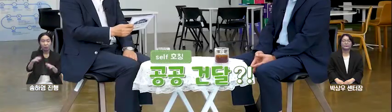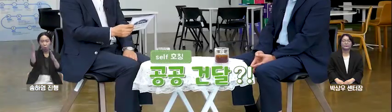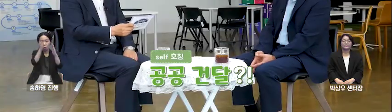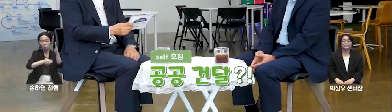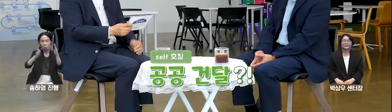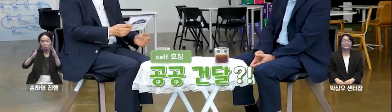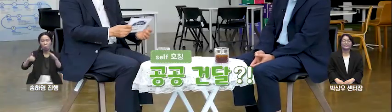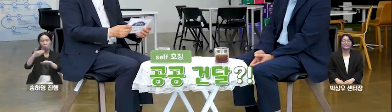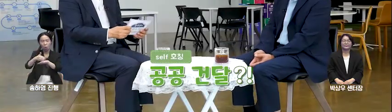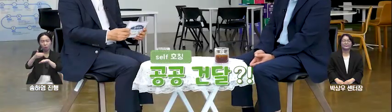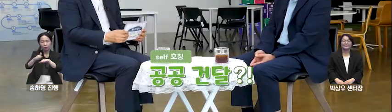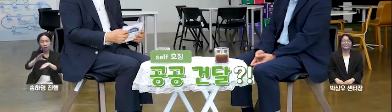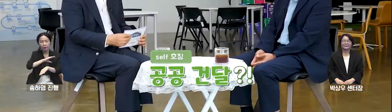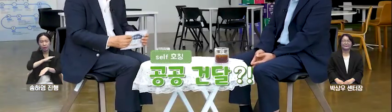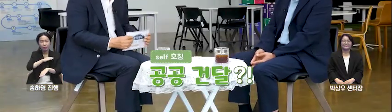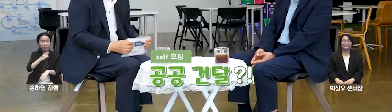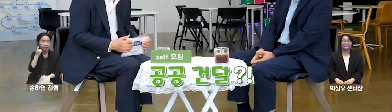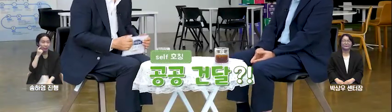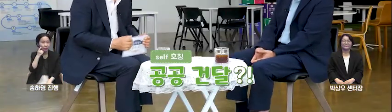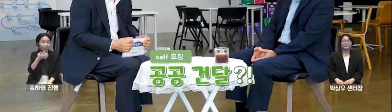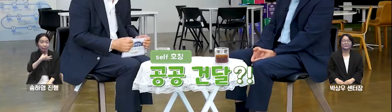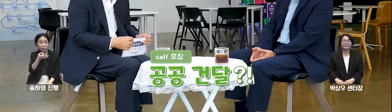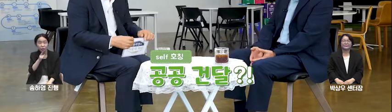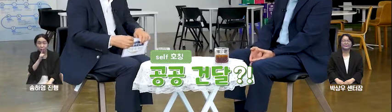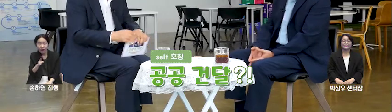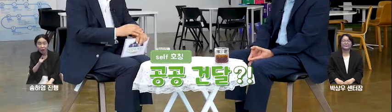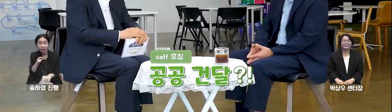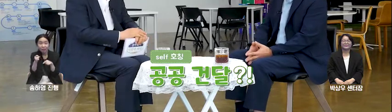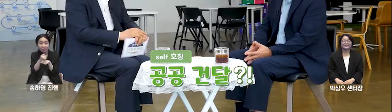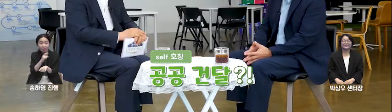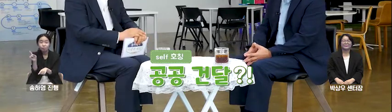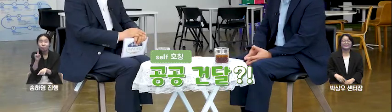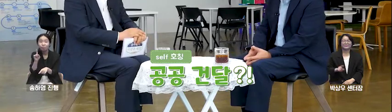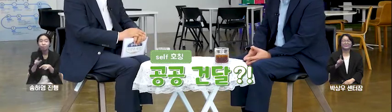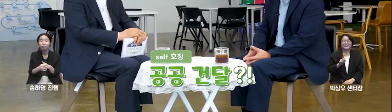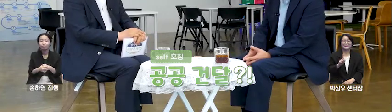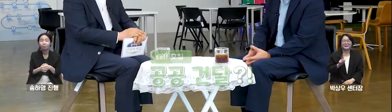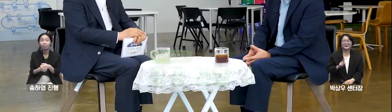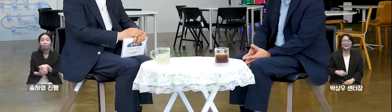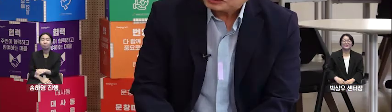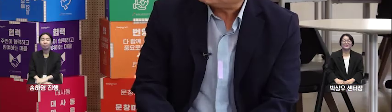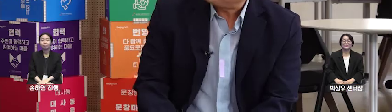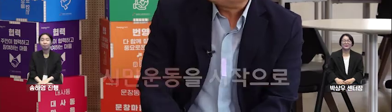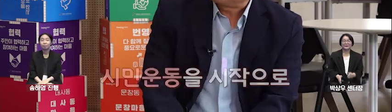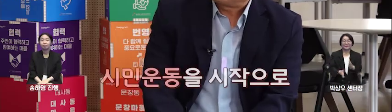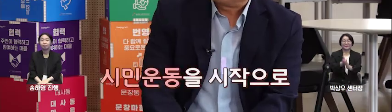공공 건달이라고 이렇게 소개한다. 이게 무슨 뜻이에요? 예, 어떻게 보면 이제